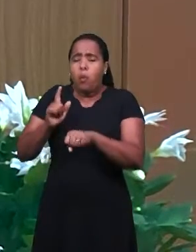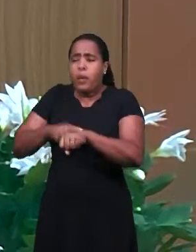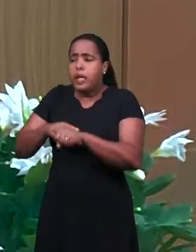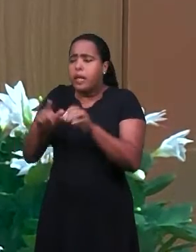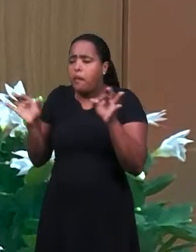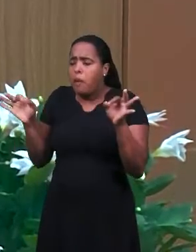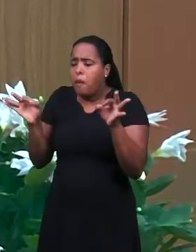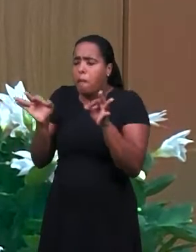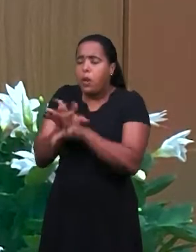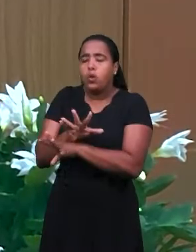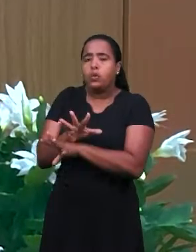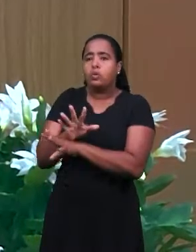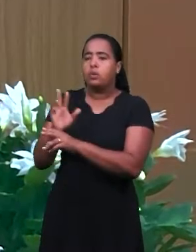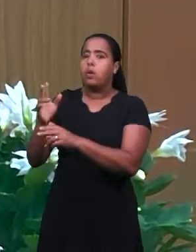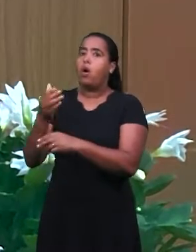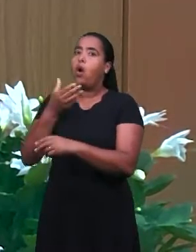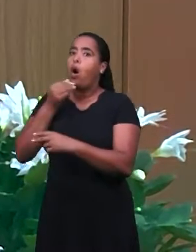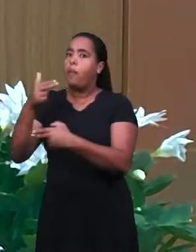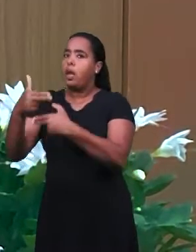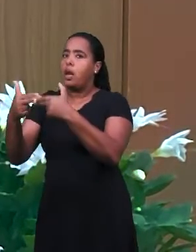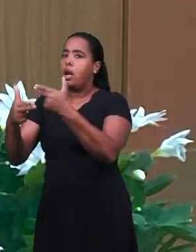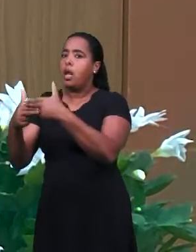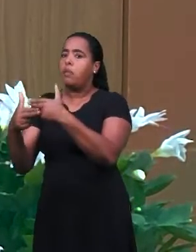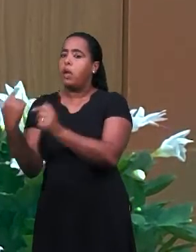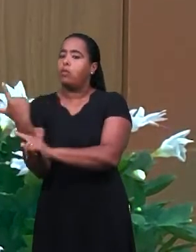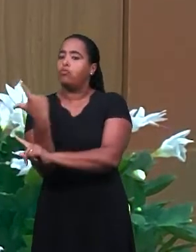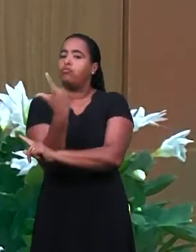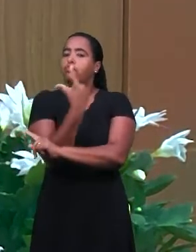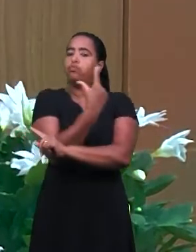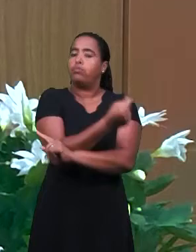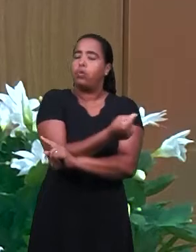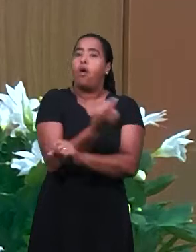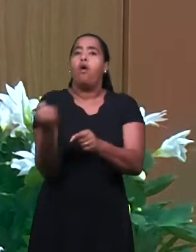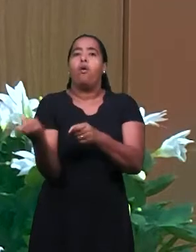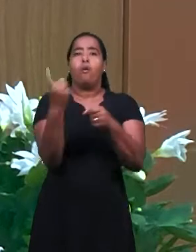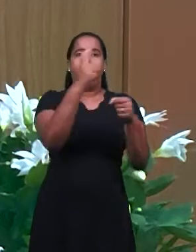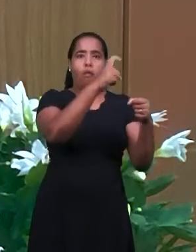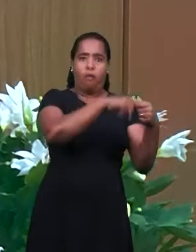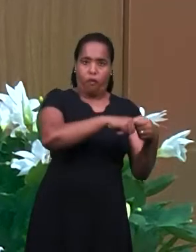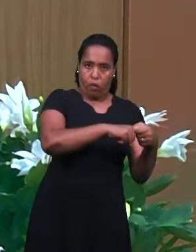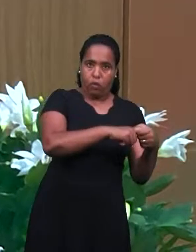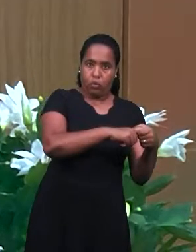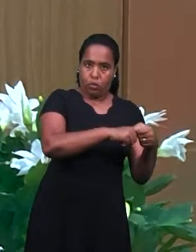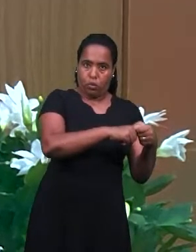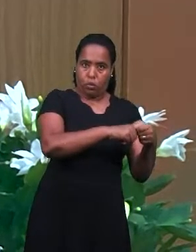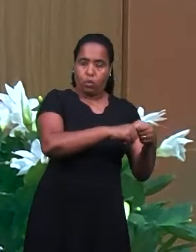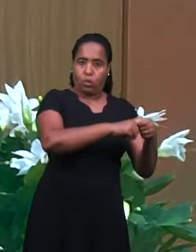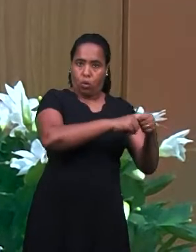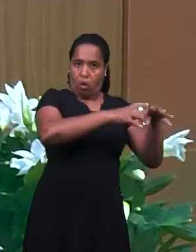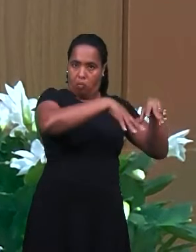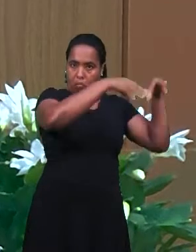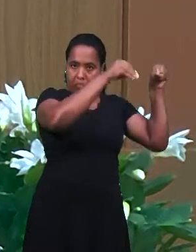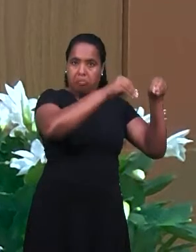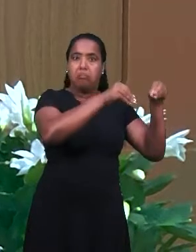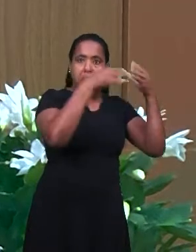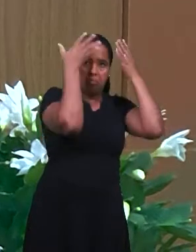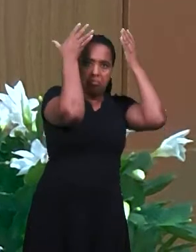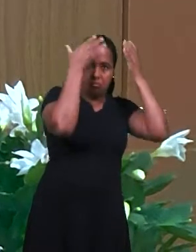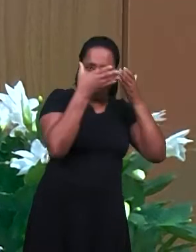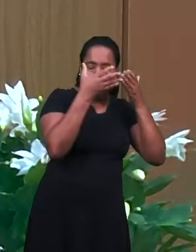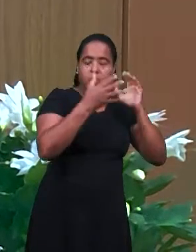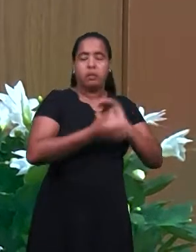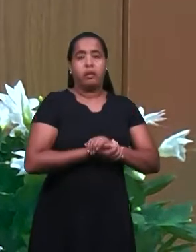все уже было готово, Неемия вернулся обратно к царю на свой